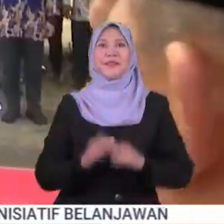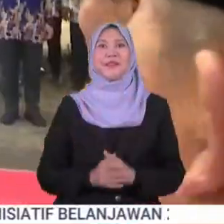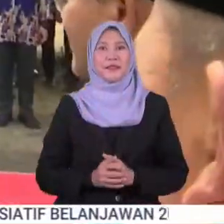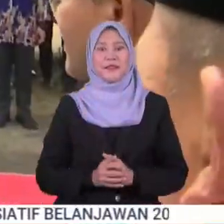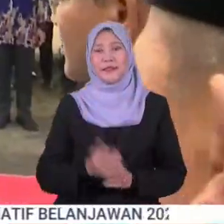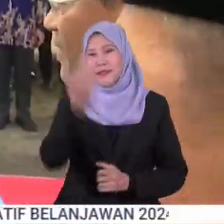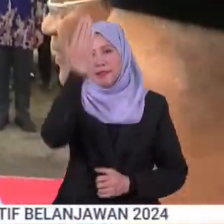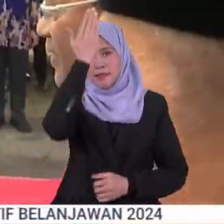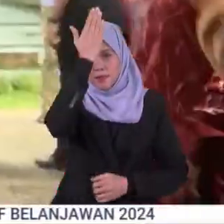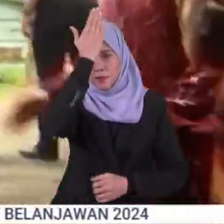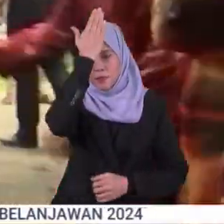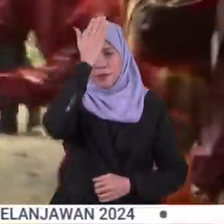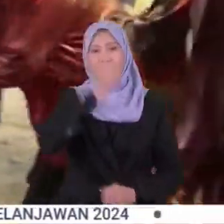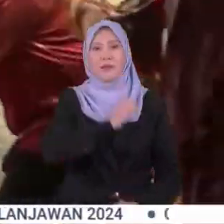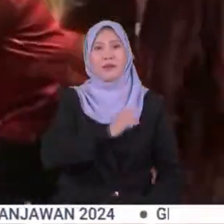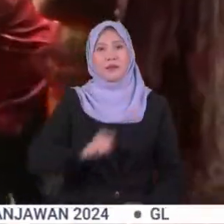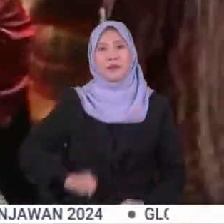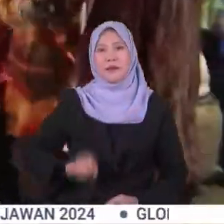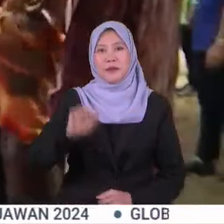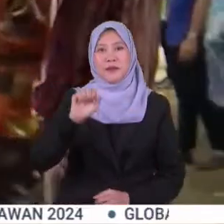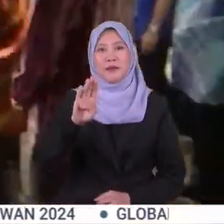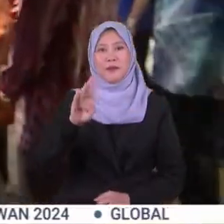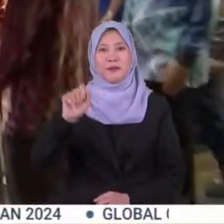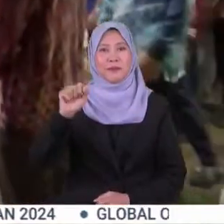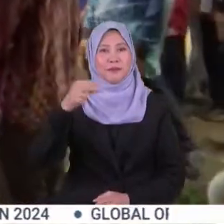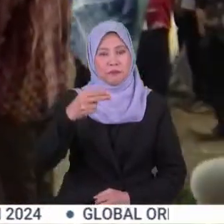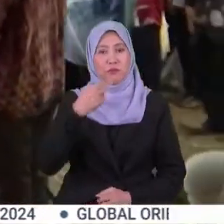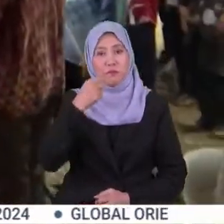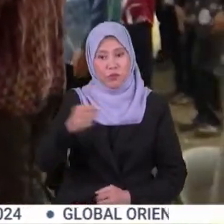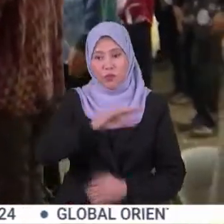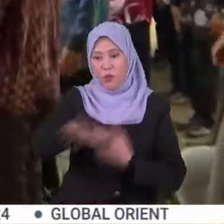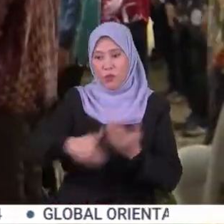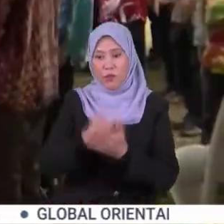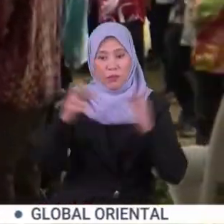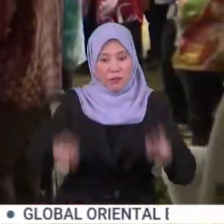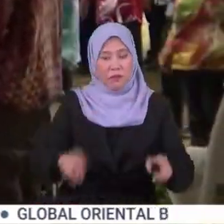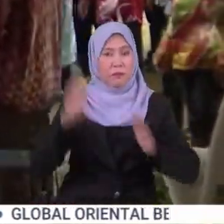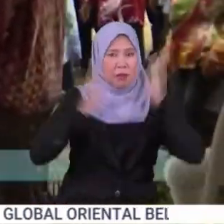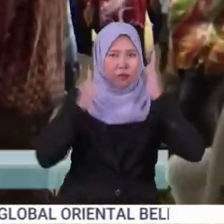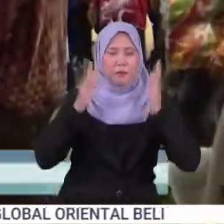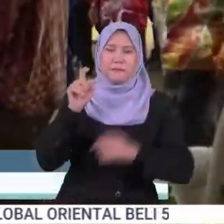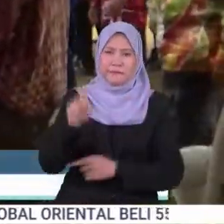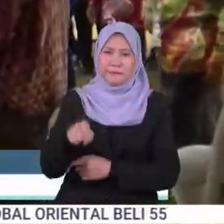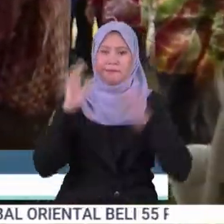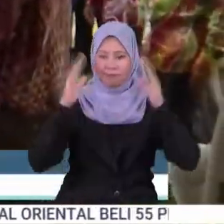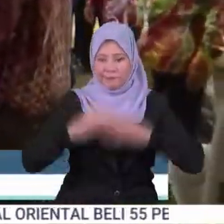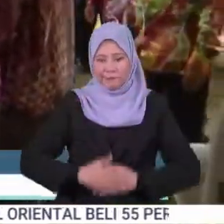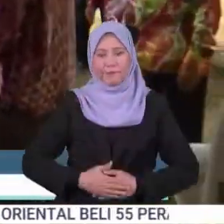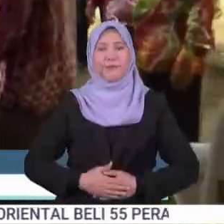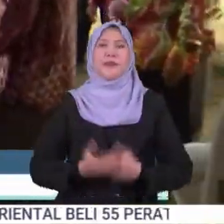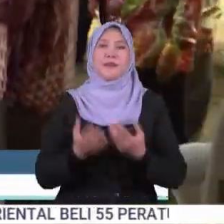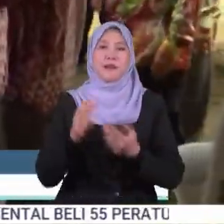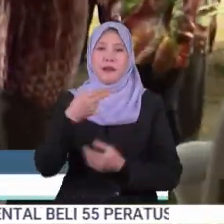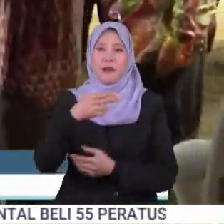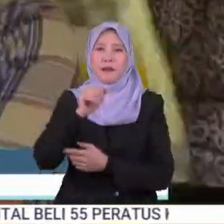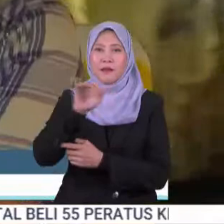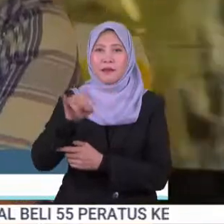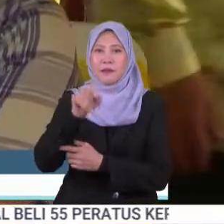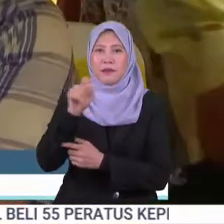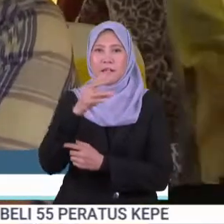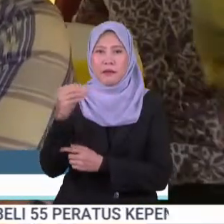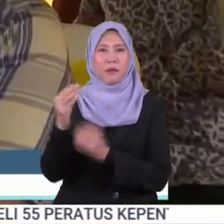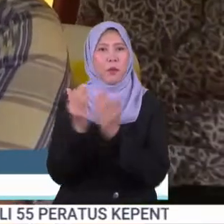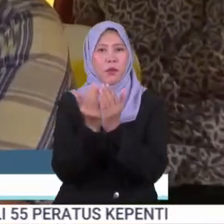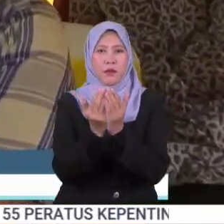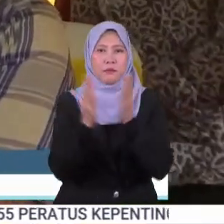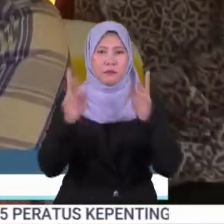Yang di-Pertuan Agong Sultan Abdullah Riayatuddin Al-Mustafa Blashah menyeru rakyat Malaysia terus mengadakan solat sunat hajat dan berdoa buat rakyat Palestin